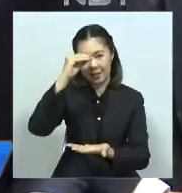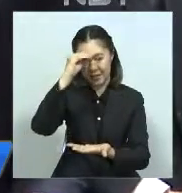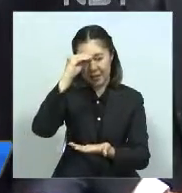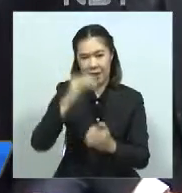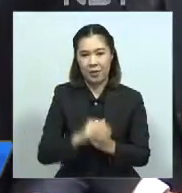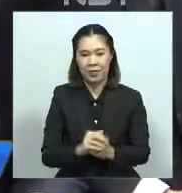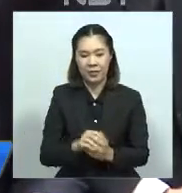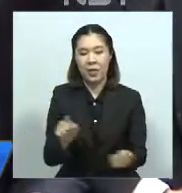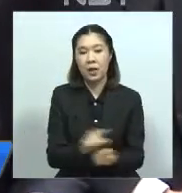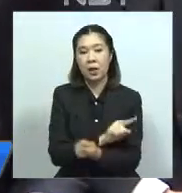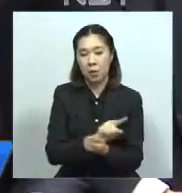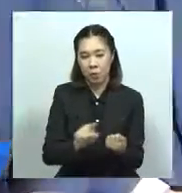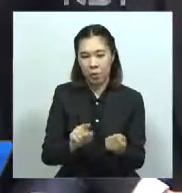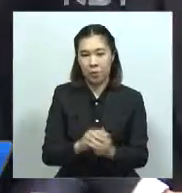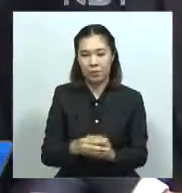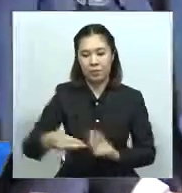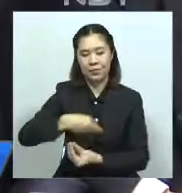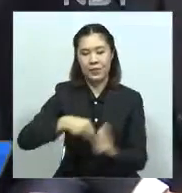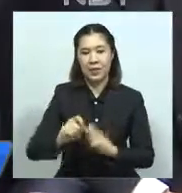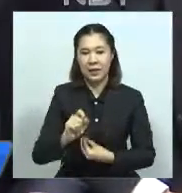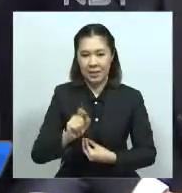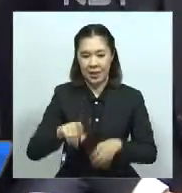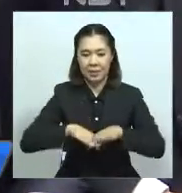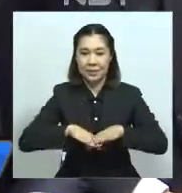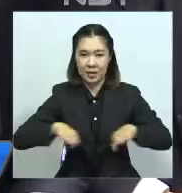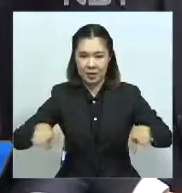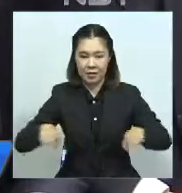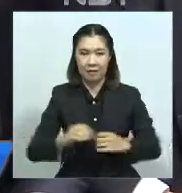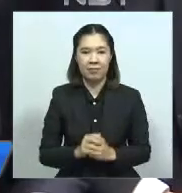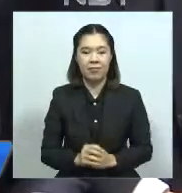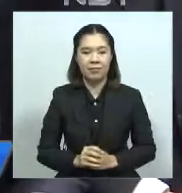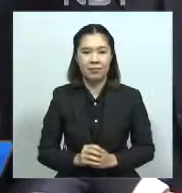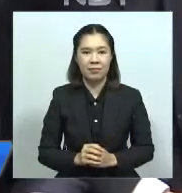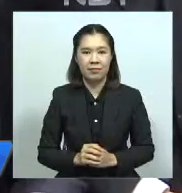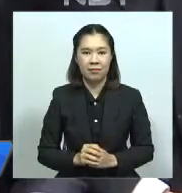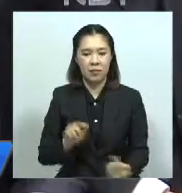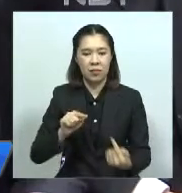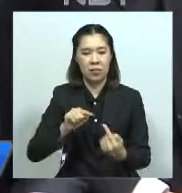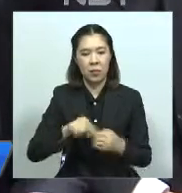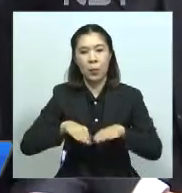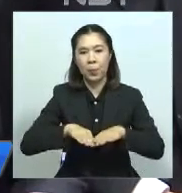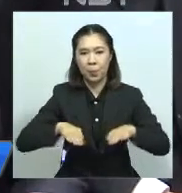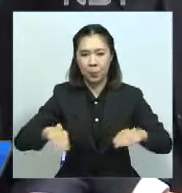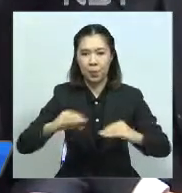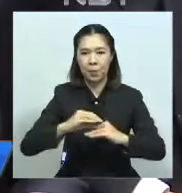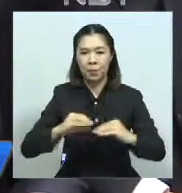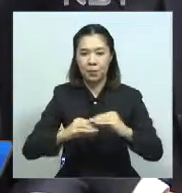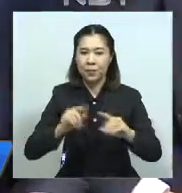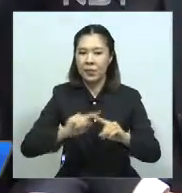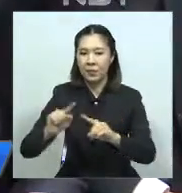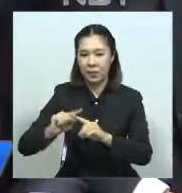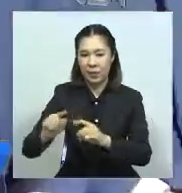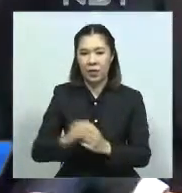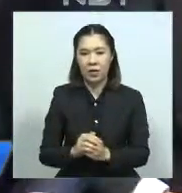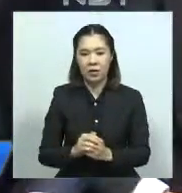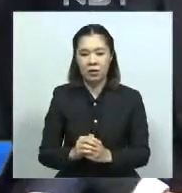บายด้านสังคมนโยบายด้านเศรษฐกิจรากหญ้านโยบายด้านโครงสร้างพื้นฐานนโยบายด้าน